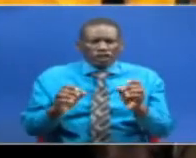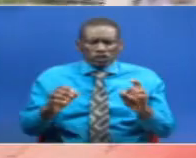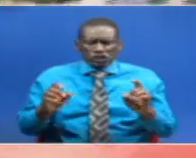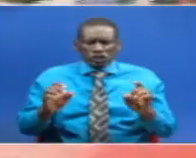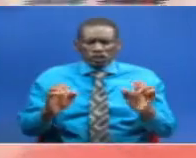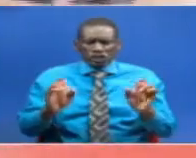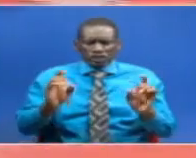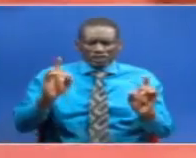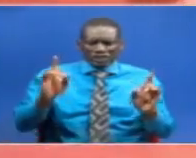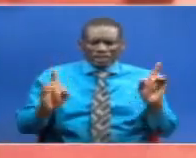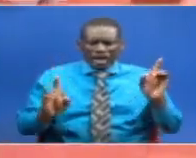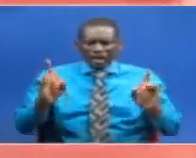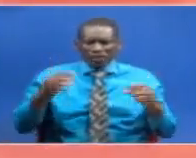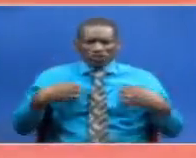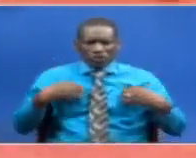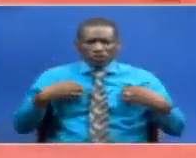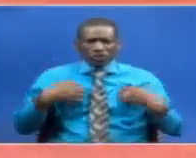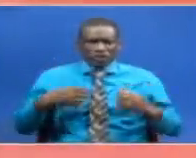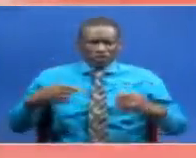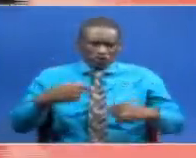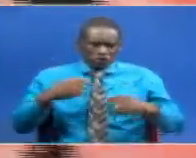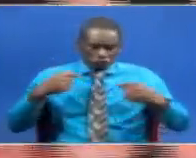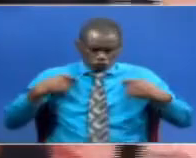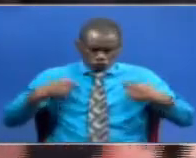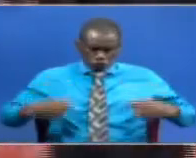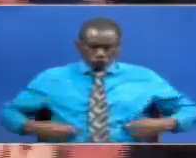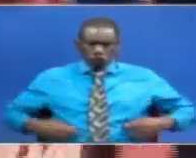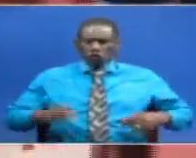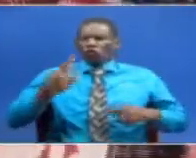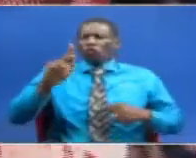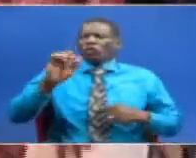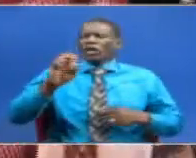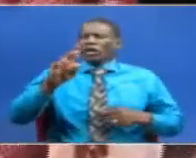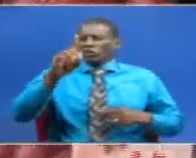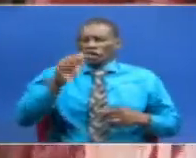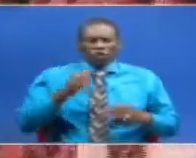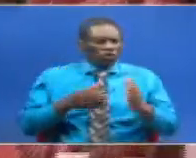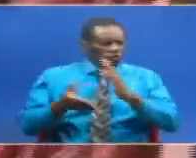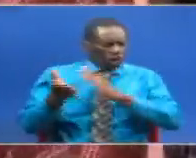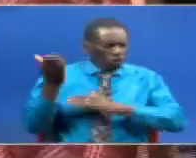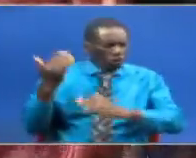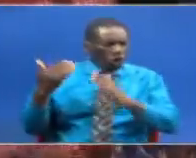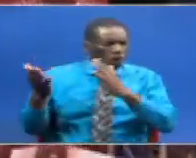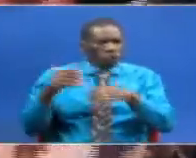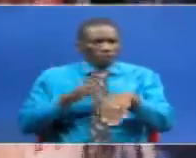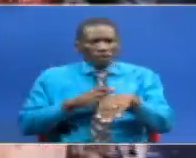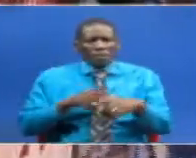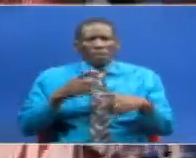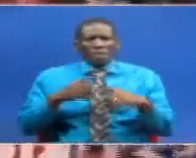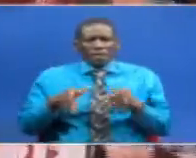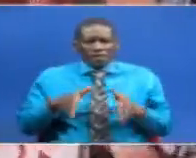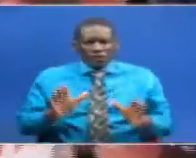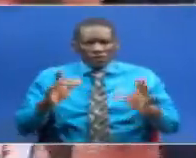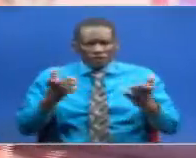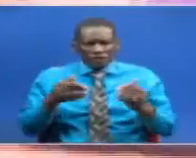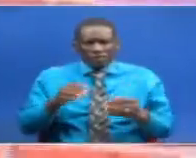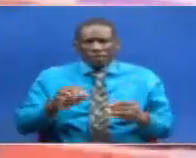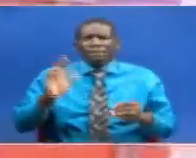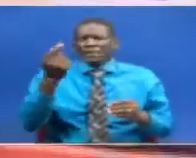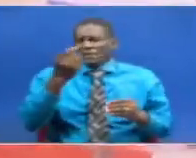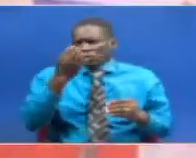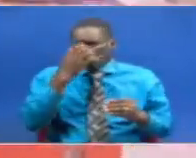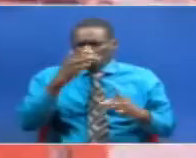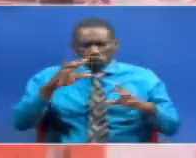Huu ni mtindo wa suti za kaunda, ni mtindo wa zama zile, ila alivyokumbatia Rais amewaacha